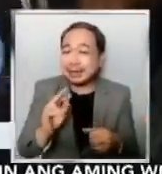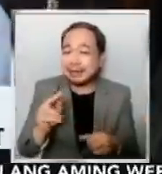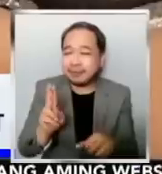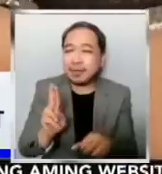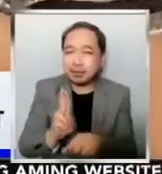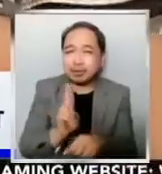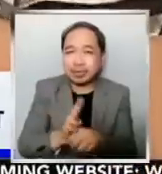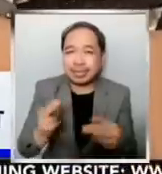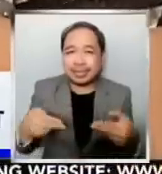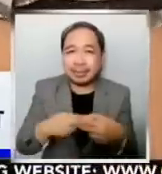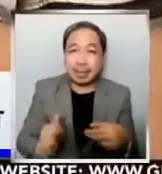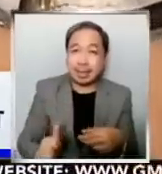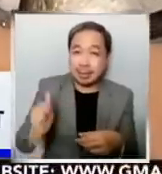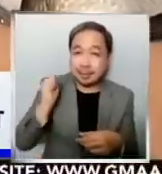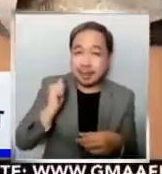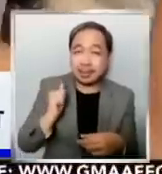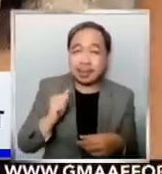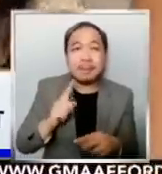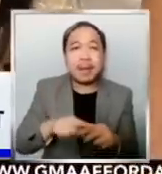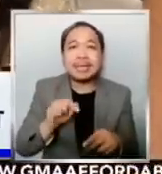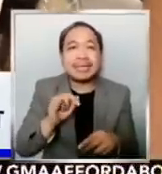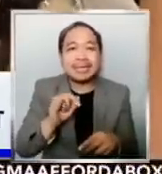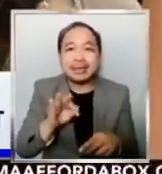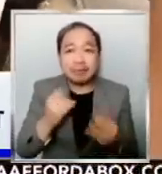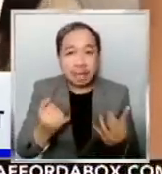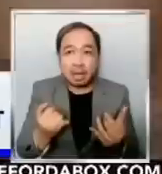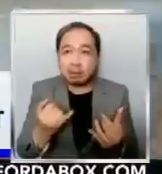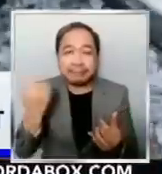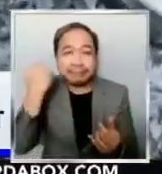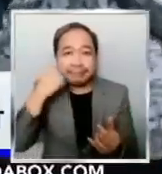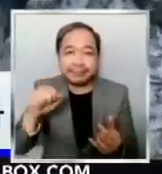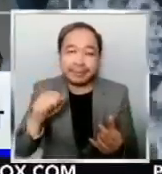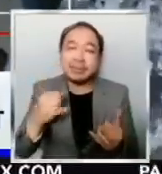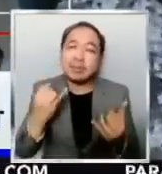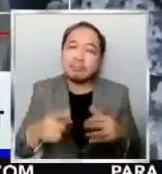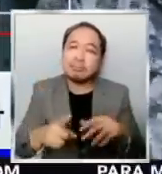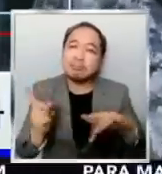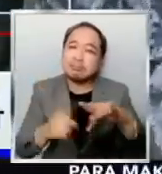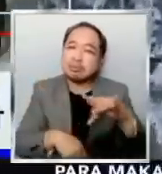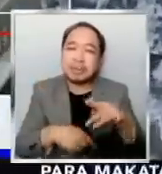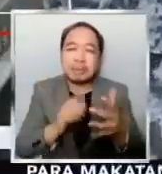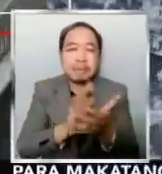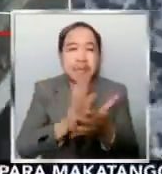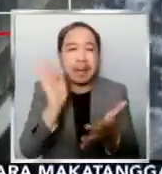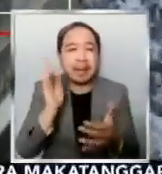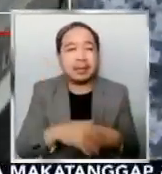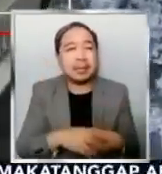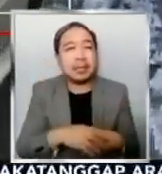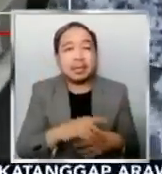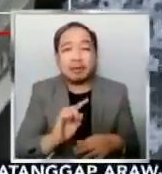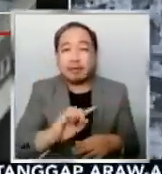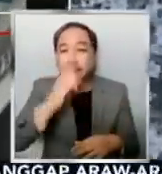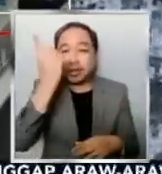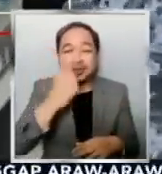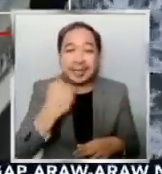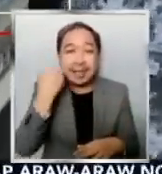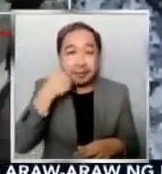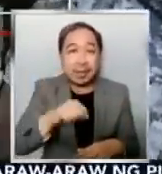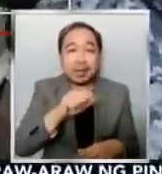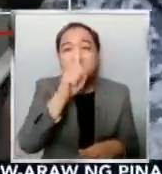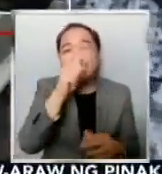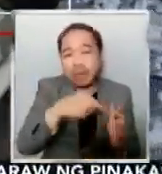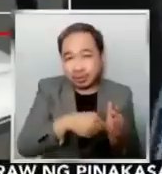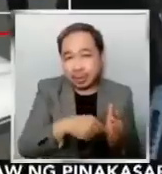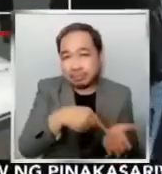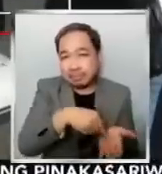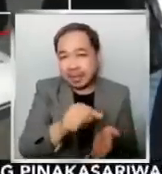seatbelt law, nagtatakda ng mga multang masakit sa bulsa. 1,000 pesos yan sa unang violation, 2,000 pesos sa